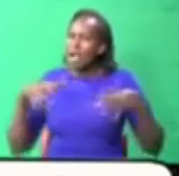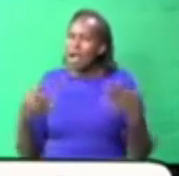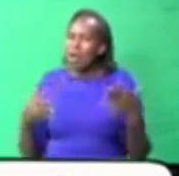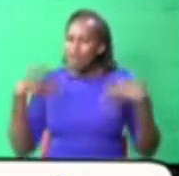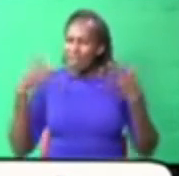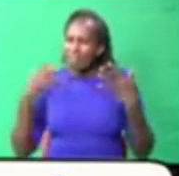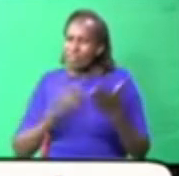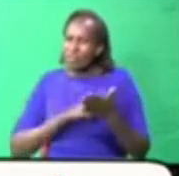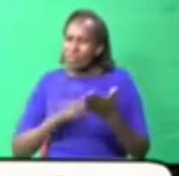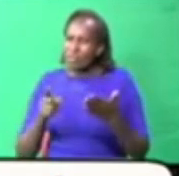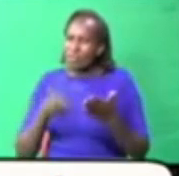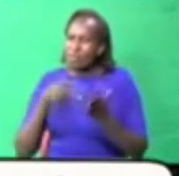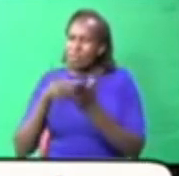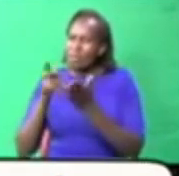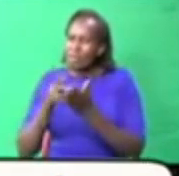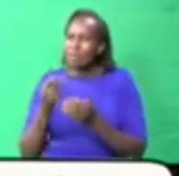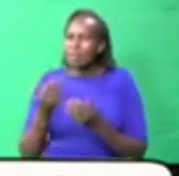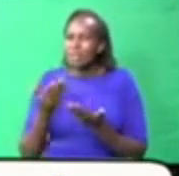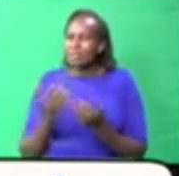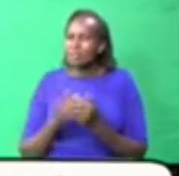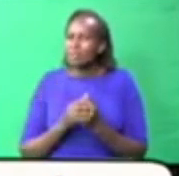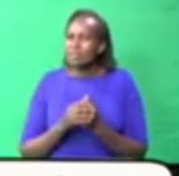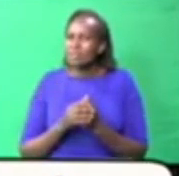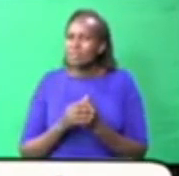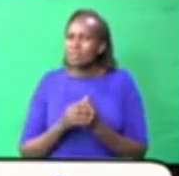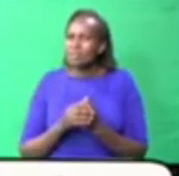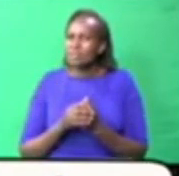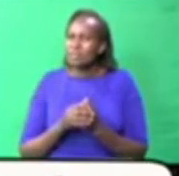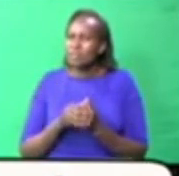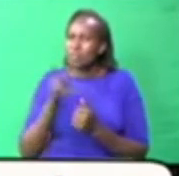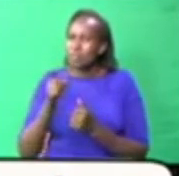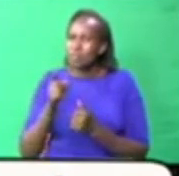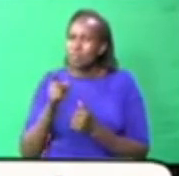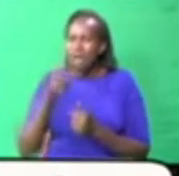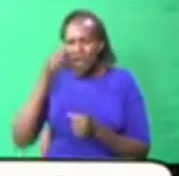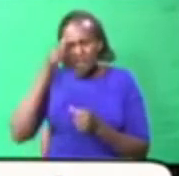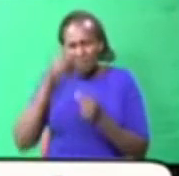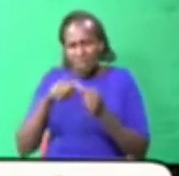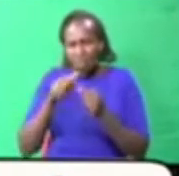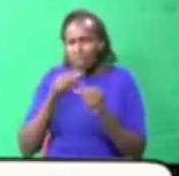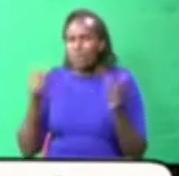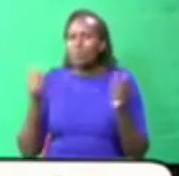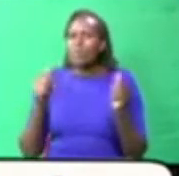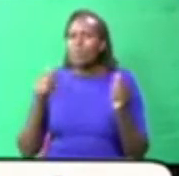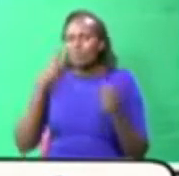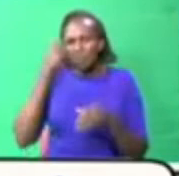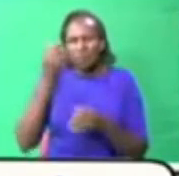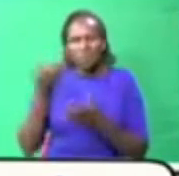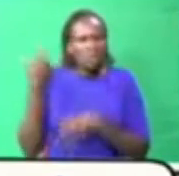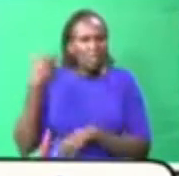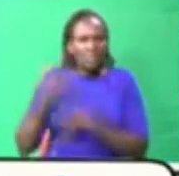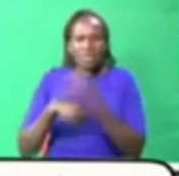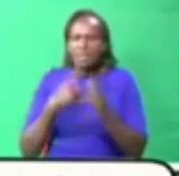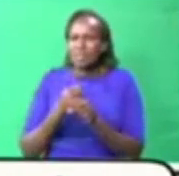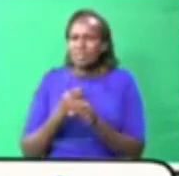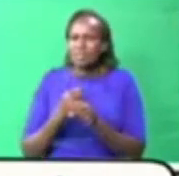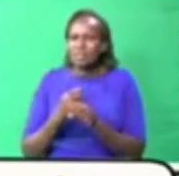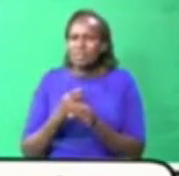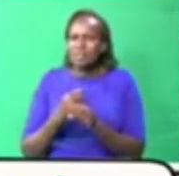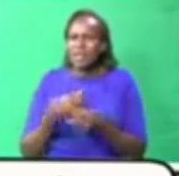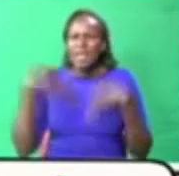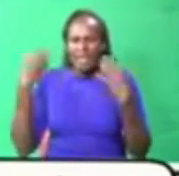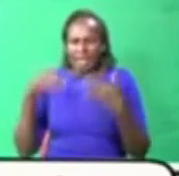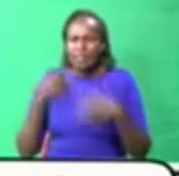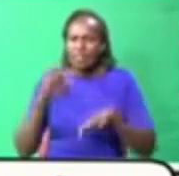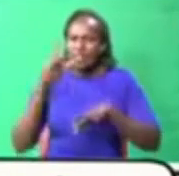huwa tunatoa pesa kiwango fulani. This is what he would do. I remember they were, and those are many years ago. Kila Thursday, baada